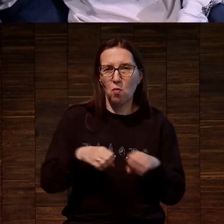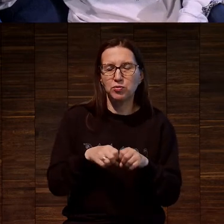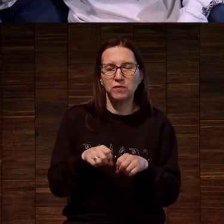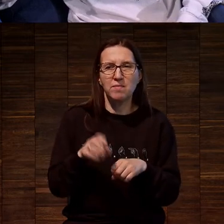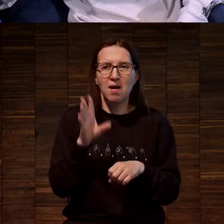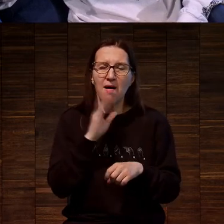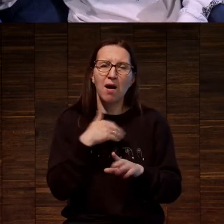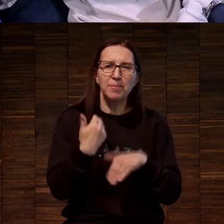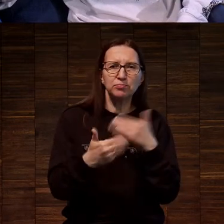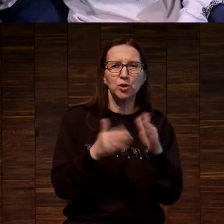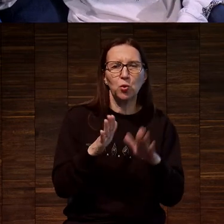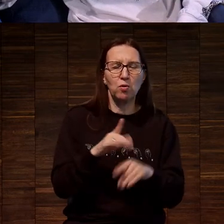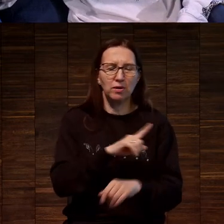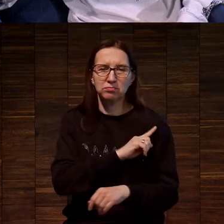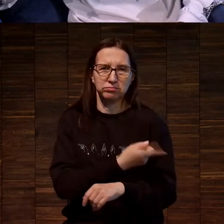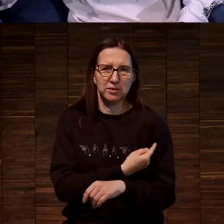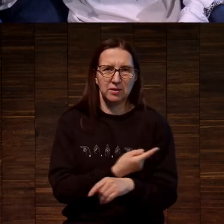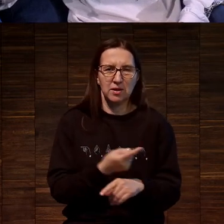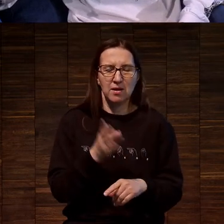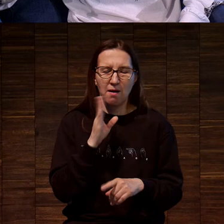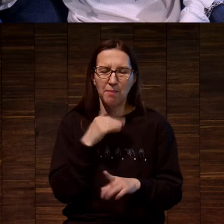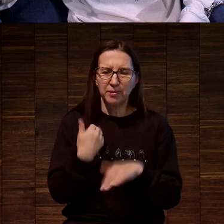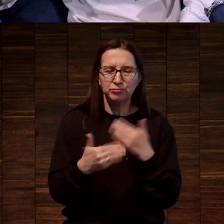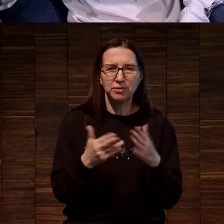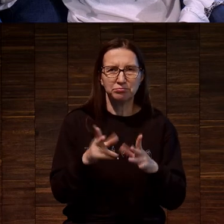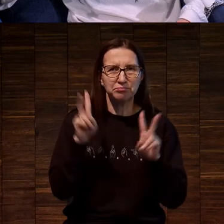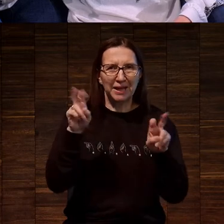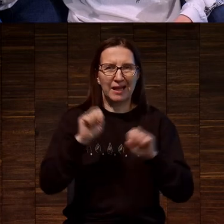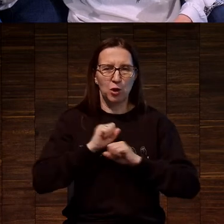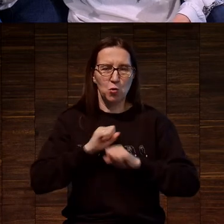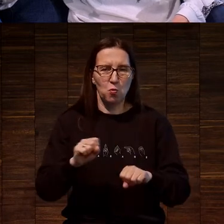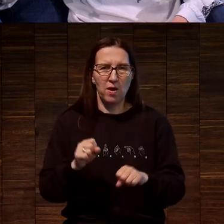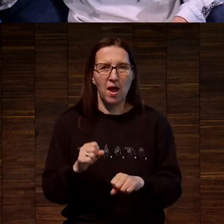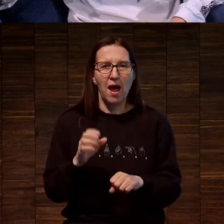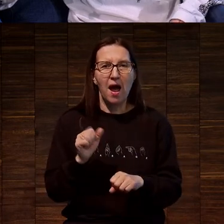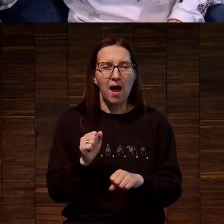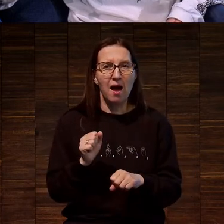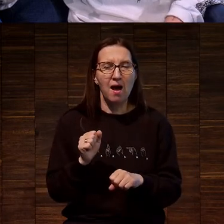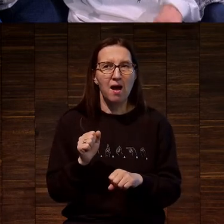герои. Вот, она, система искусства, это больше должно быть про